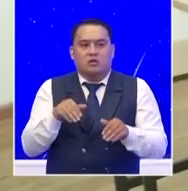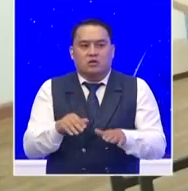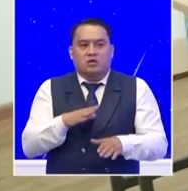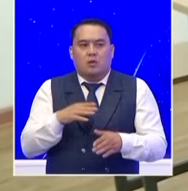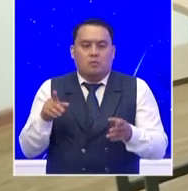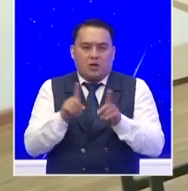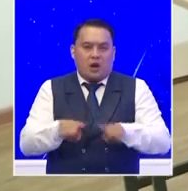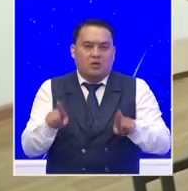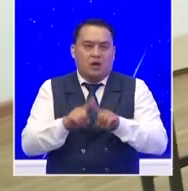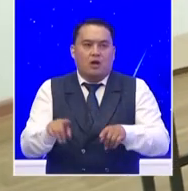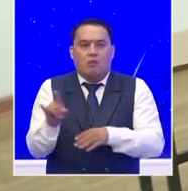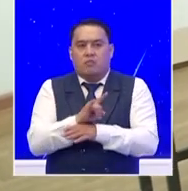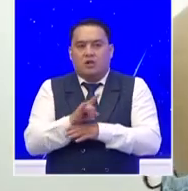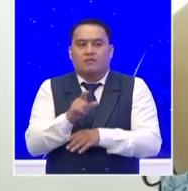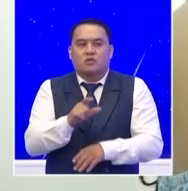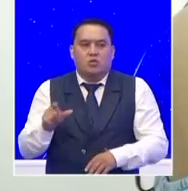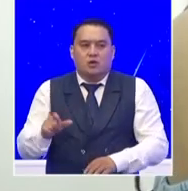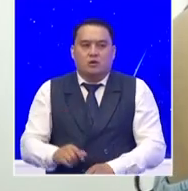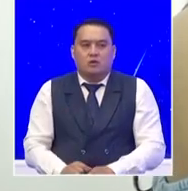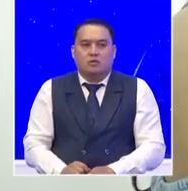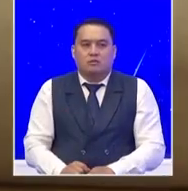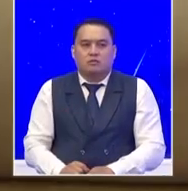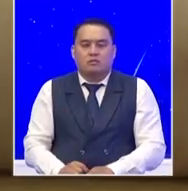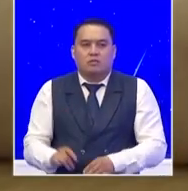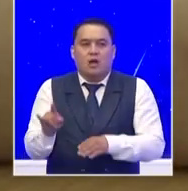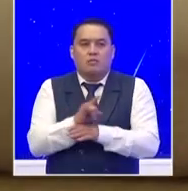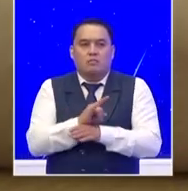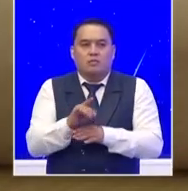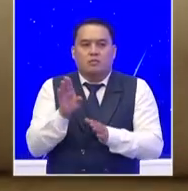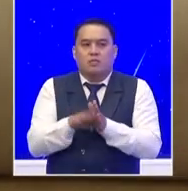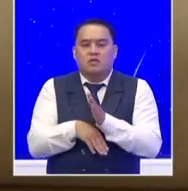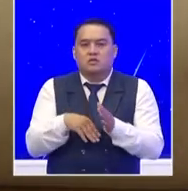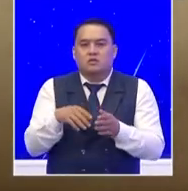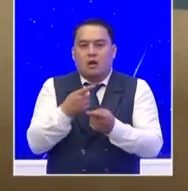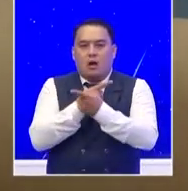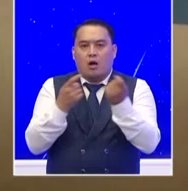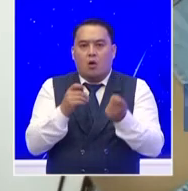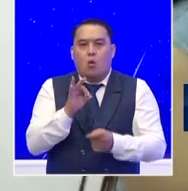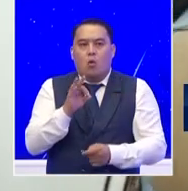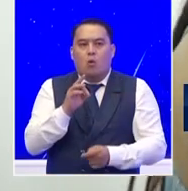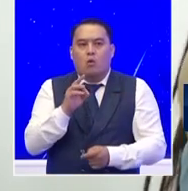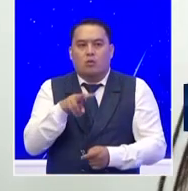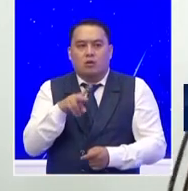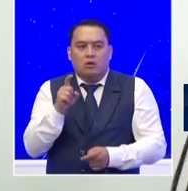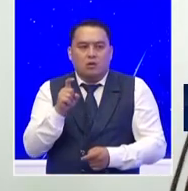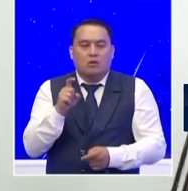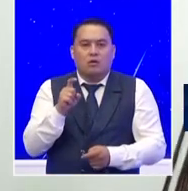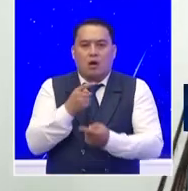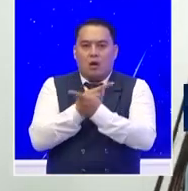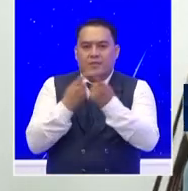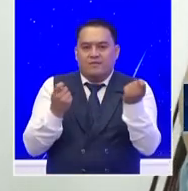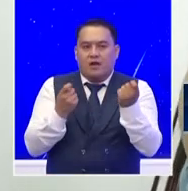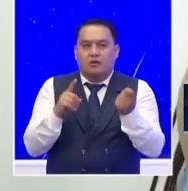снова продолжила обманывать граждан. Мошенничество. Без объявления ОИКС. Дала объявление и